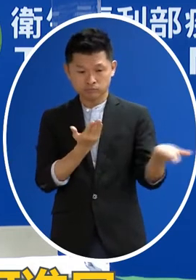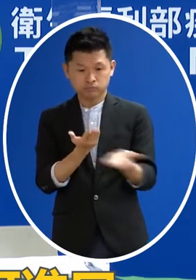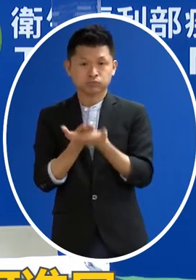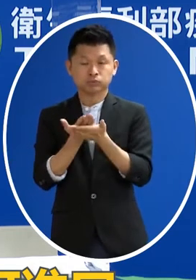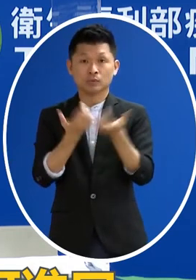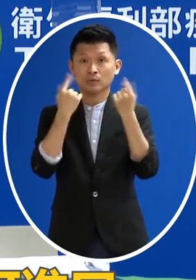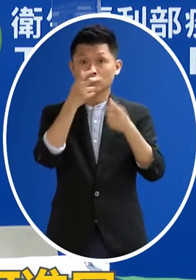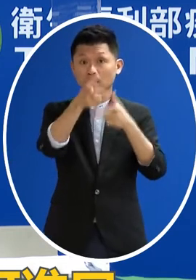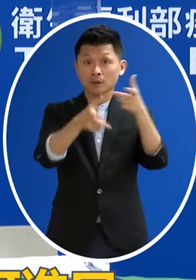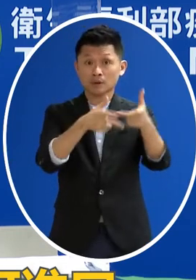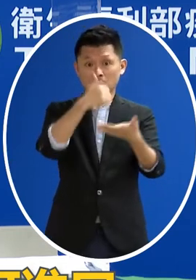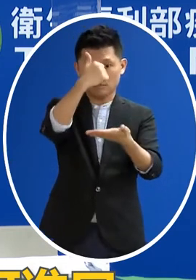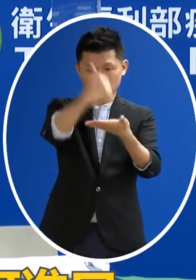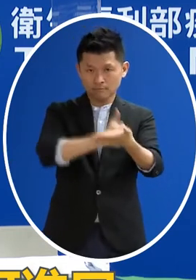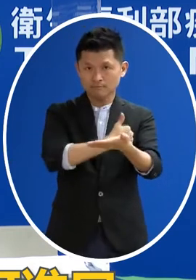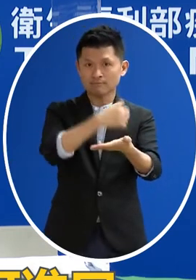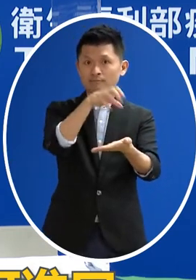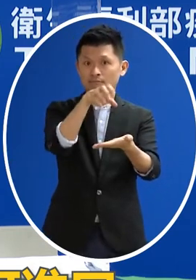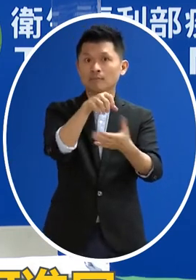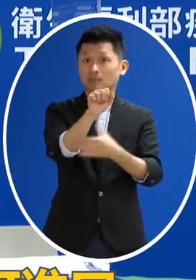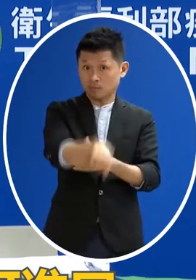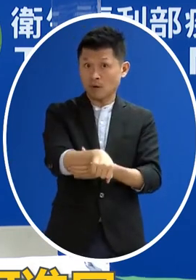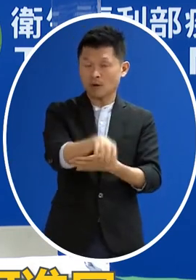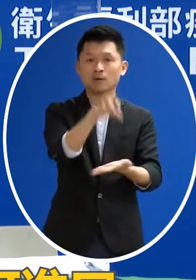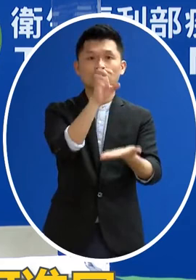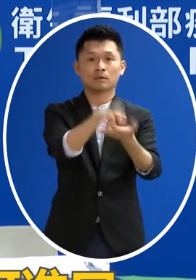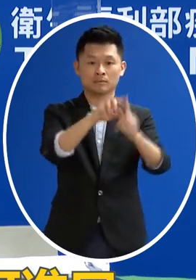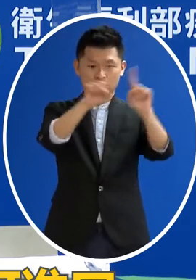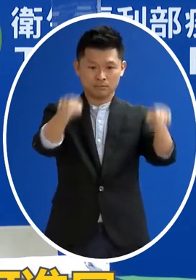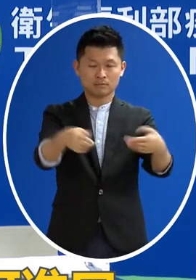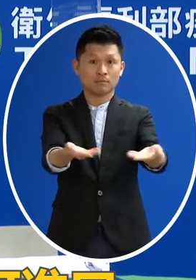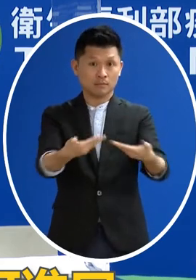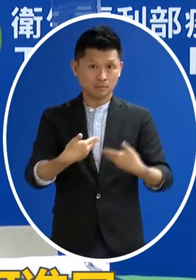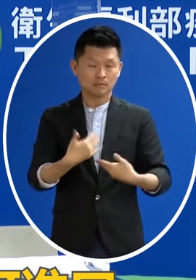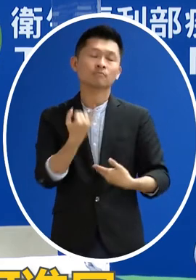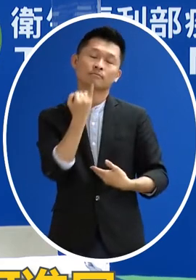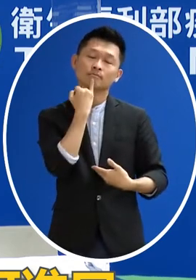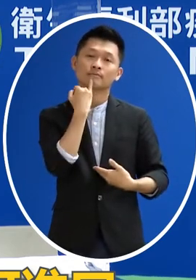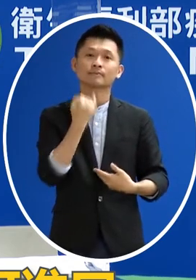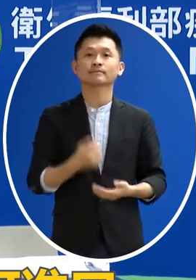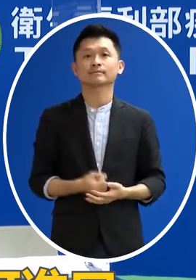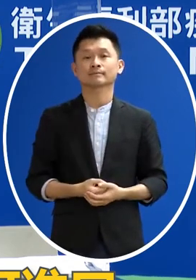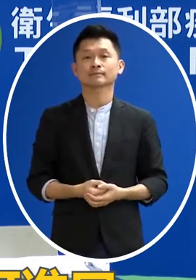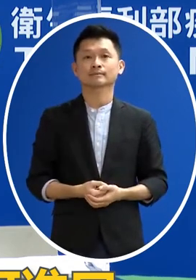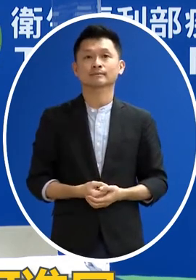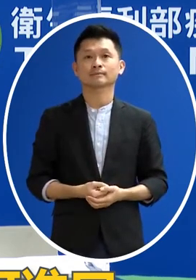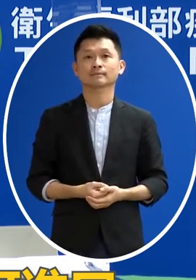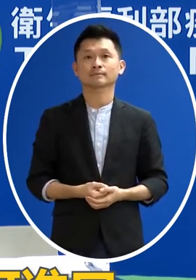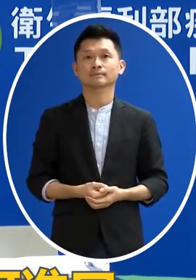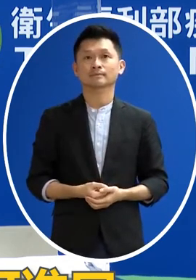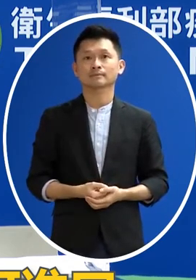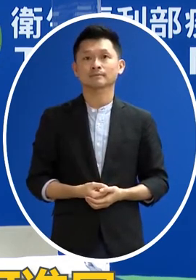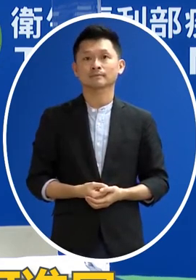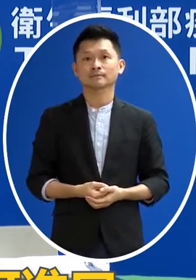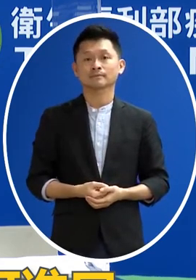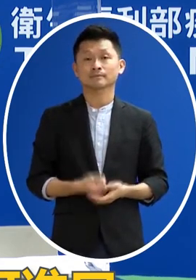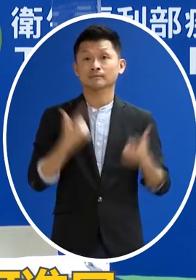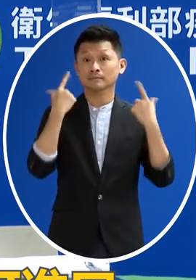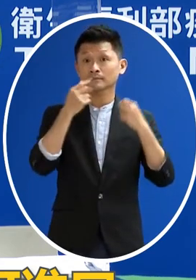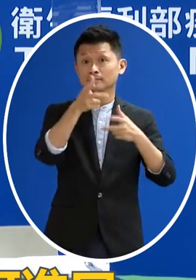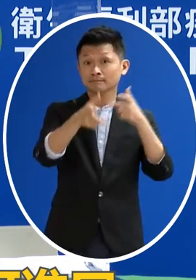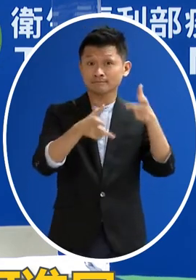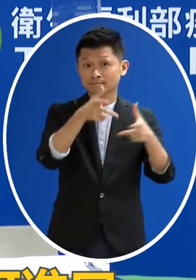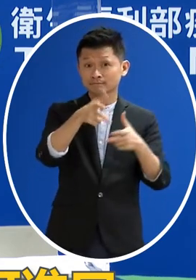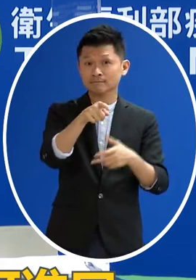原厂的出货证明，愿意出货证明就可以。那因为以前又讲就是说啊，你他原厂有时候